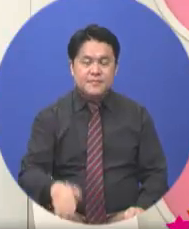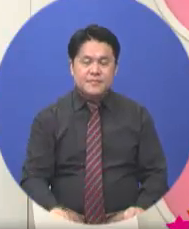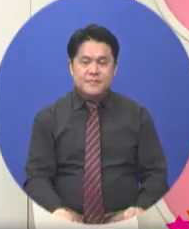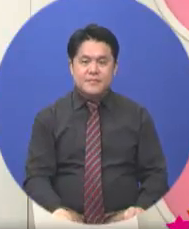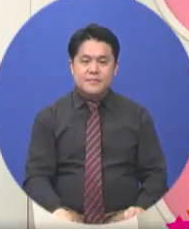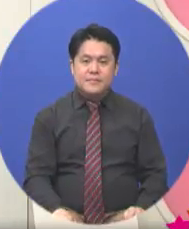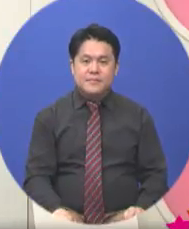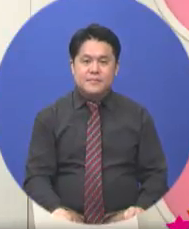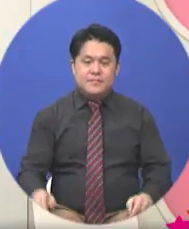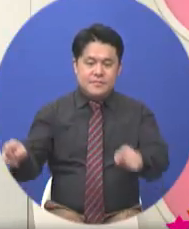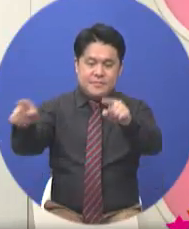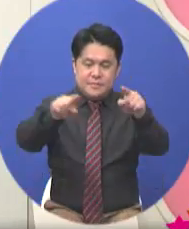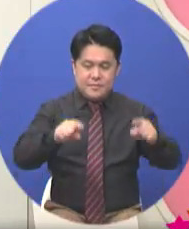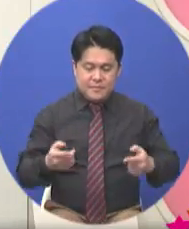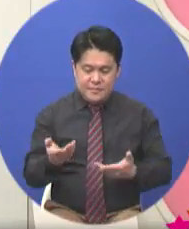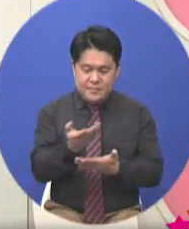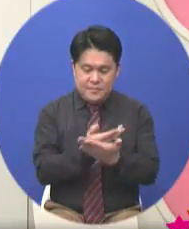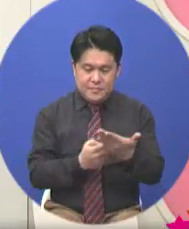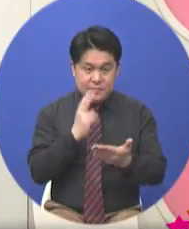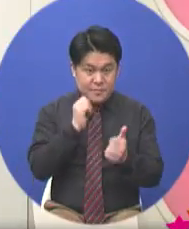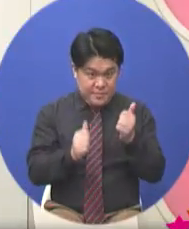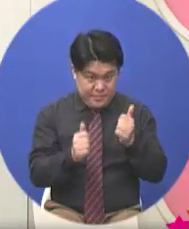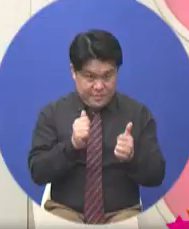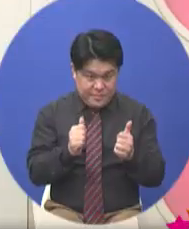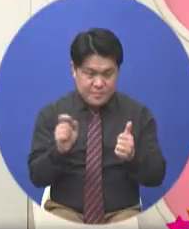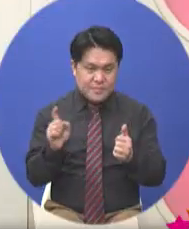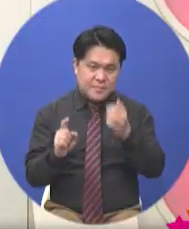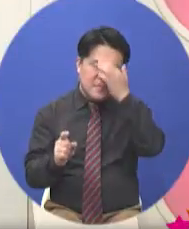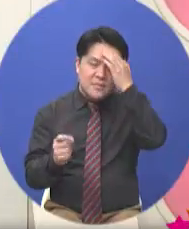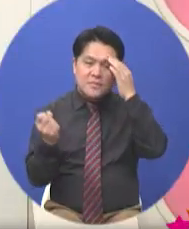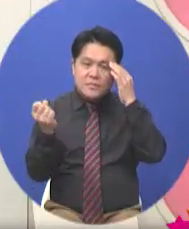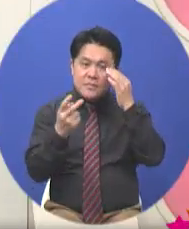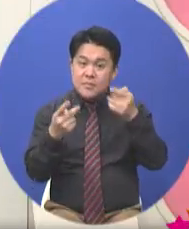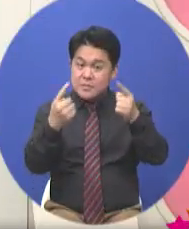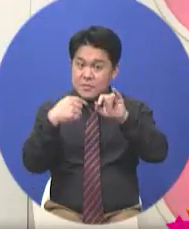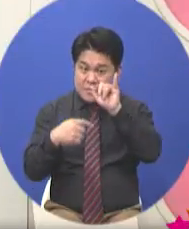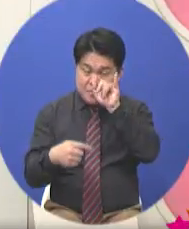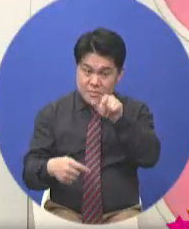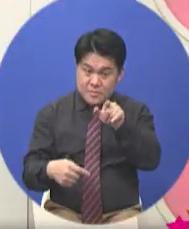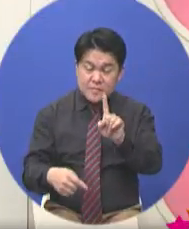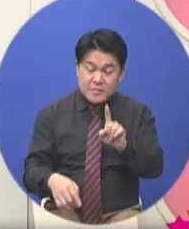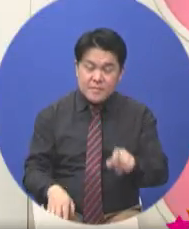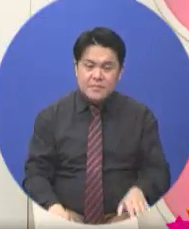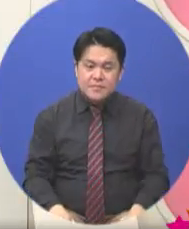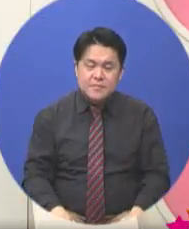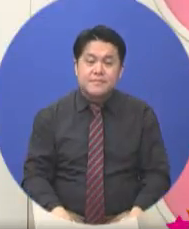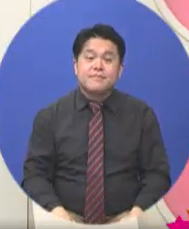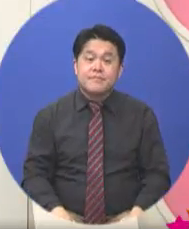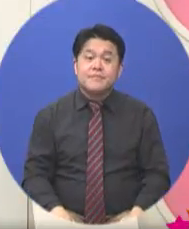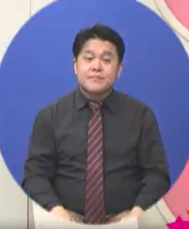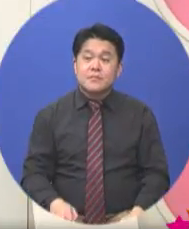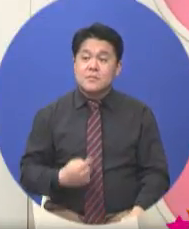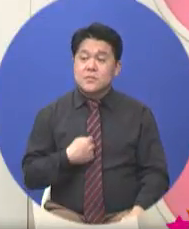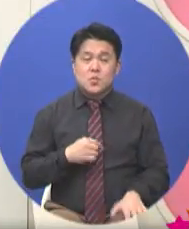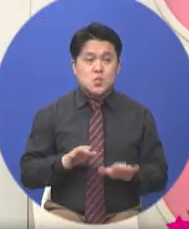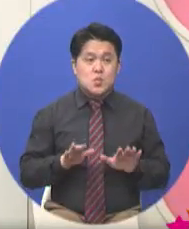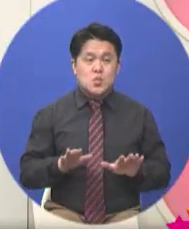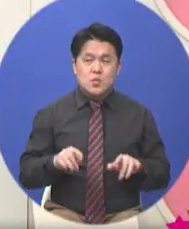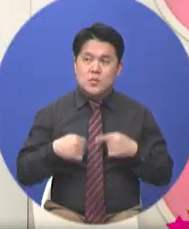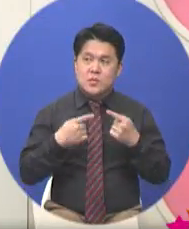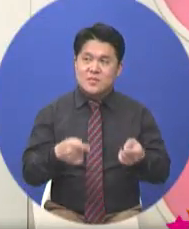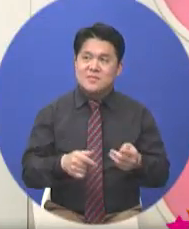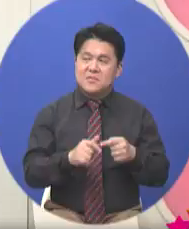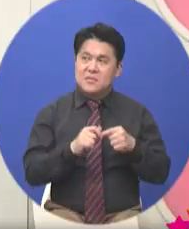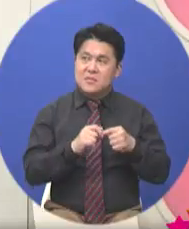어떻게 생방송 전국 나눔 노래자랑에 자주 참여하시는 편이신가요? 예, 지금 오늘 세